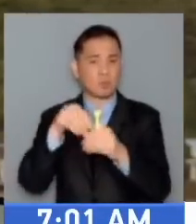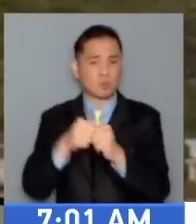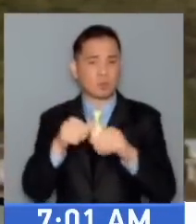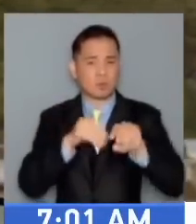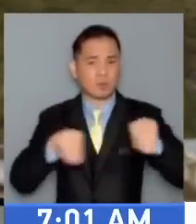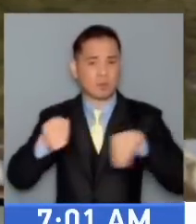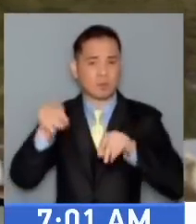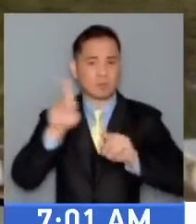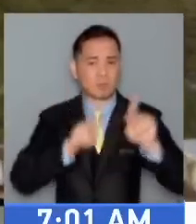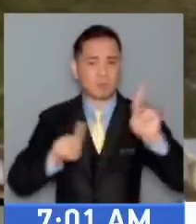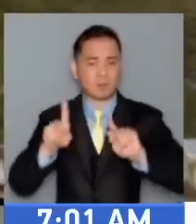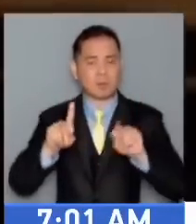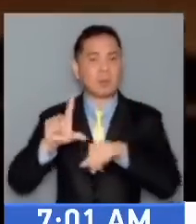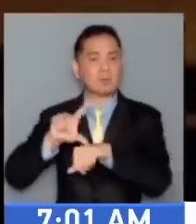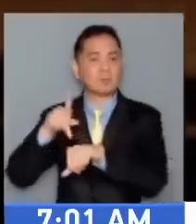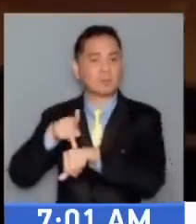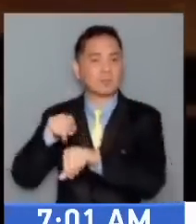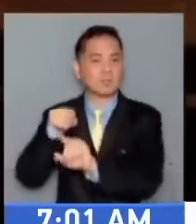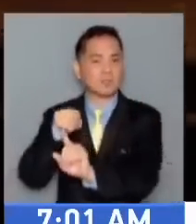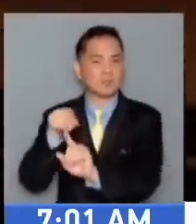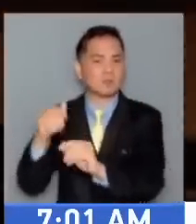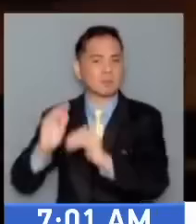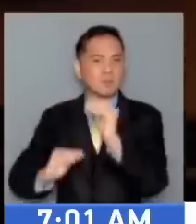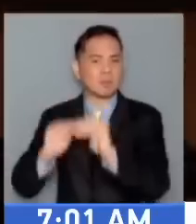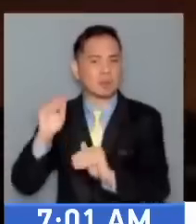si Bam Alegre.